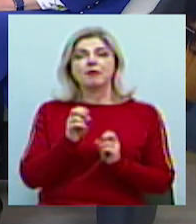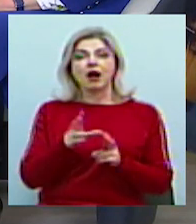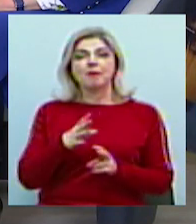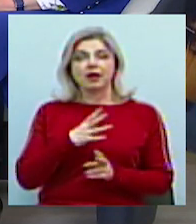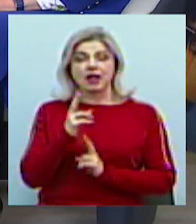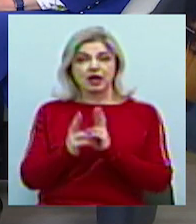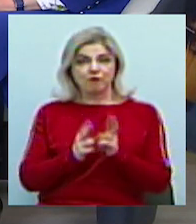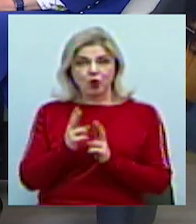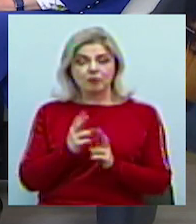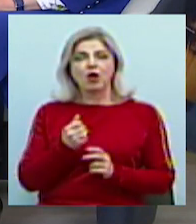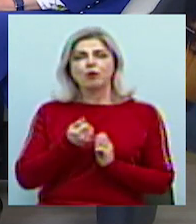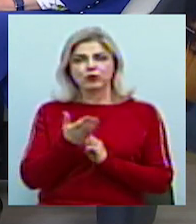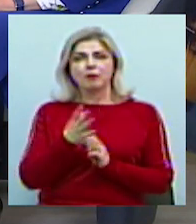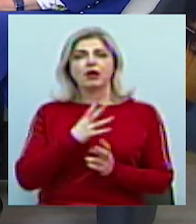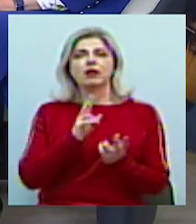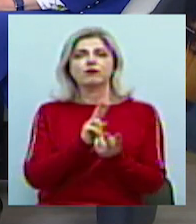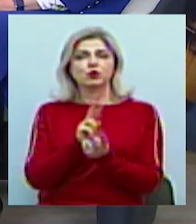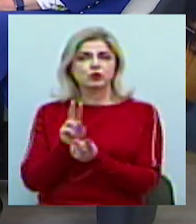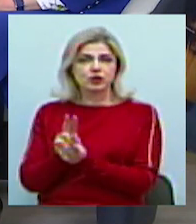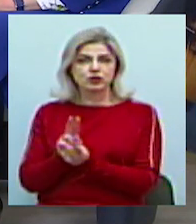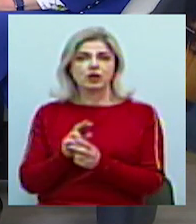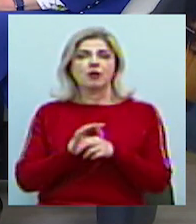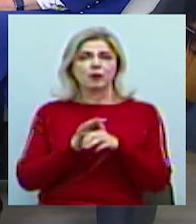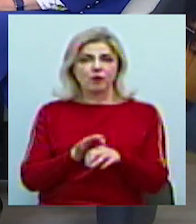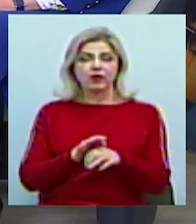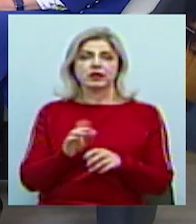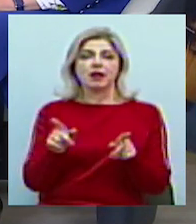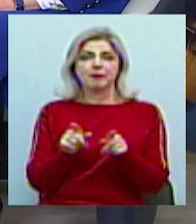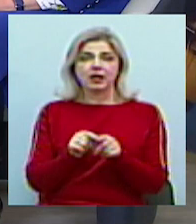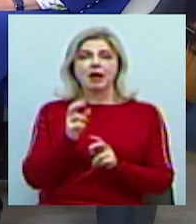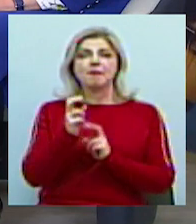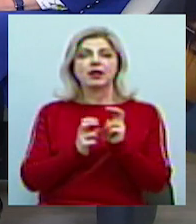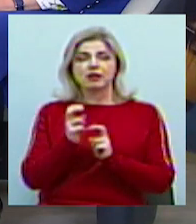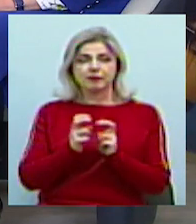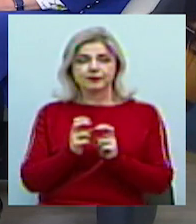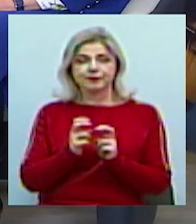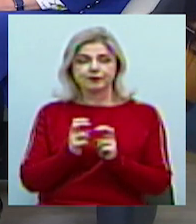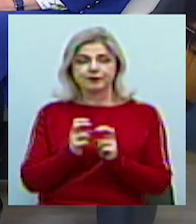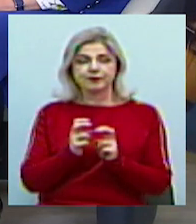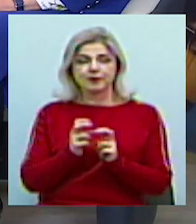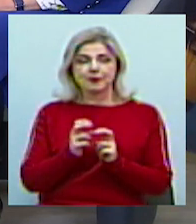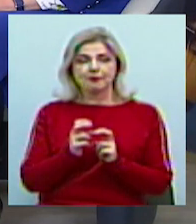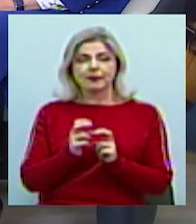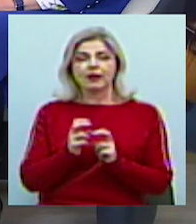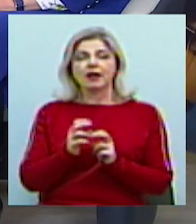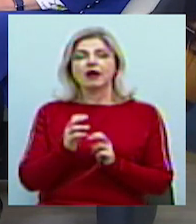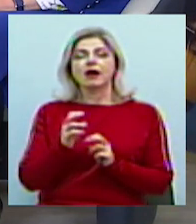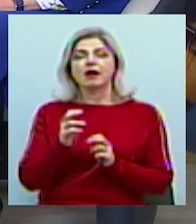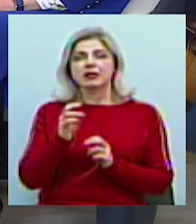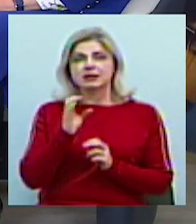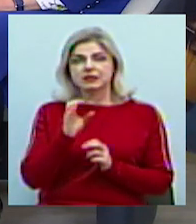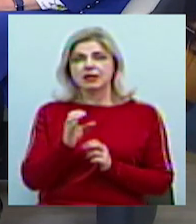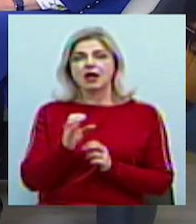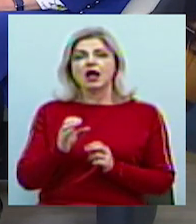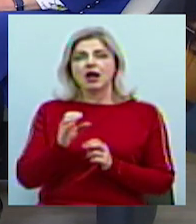реформа, неодноразово були проведені зустрічі разом з підприємствами-надавачами, надавачами послуг в сфері